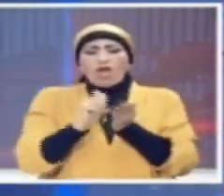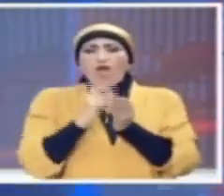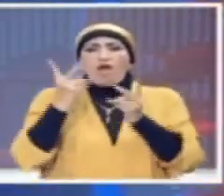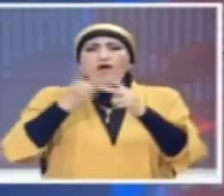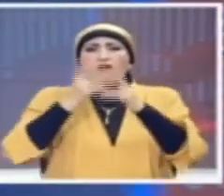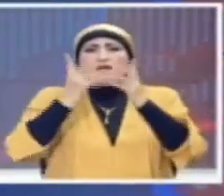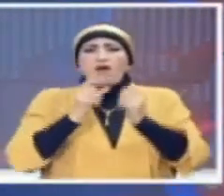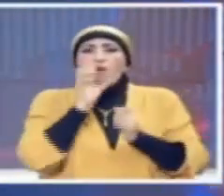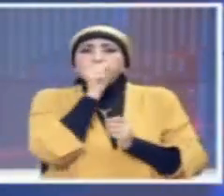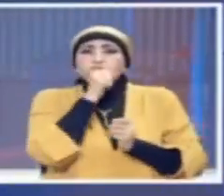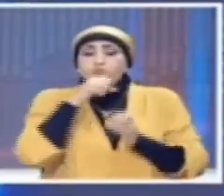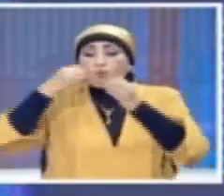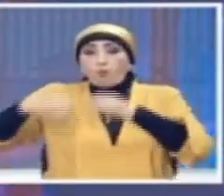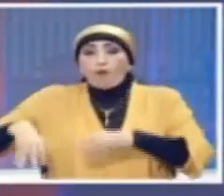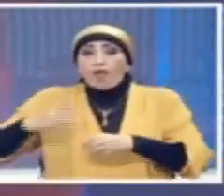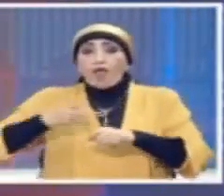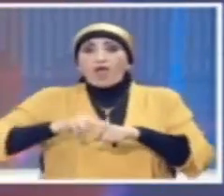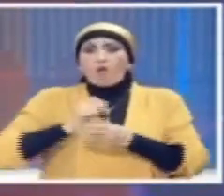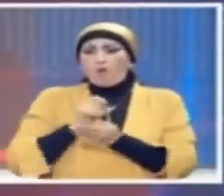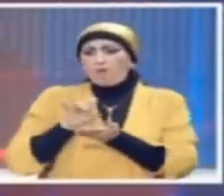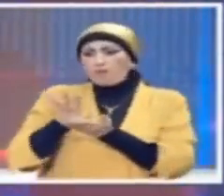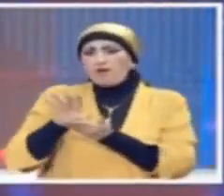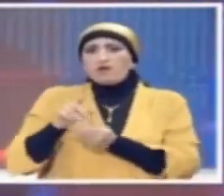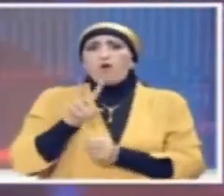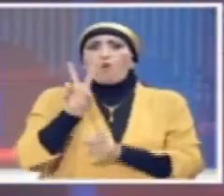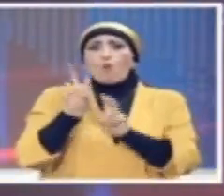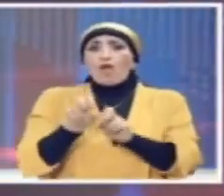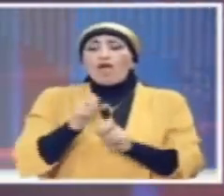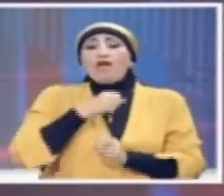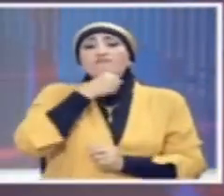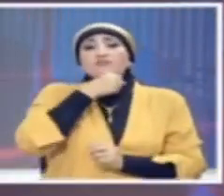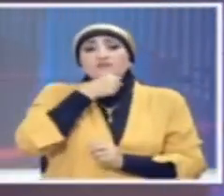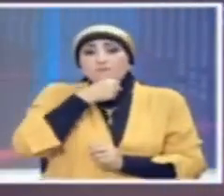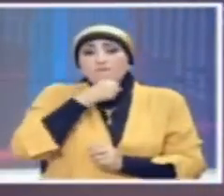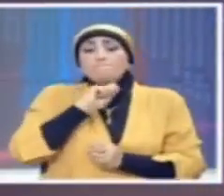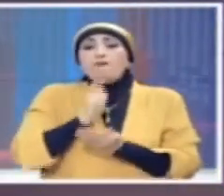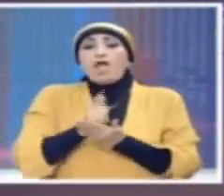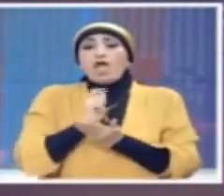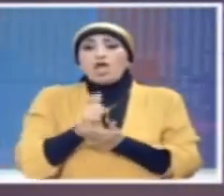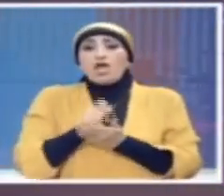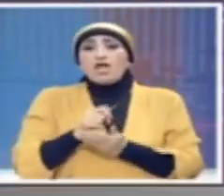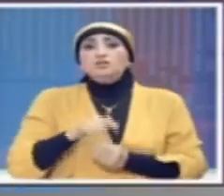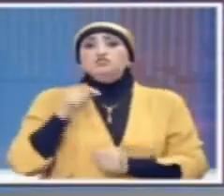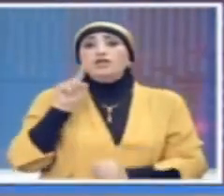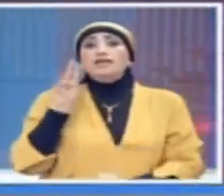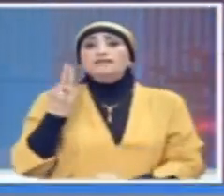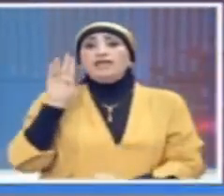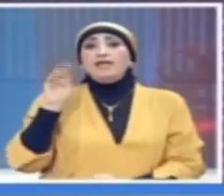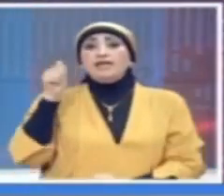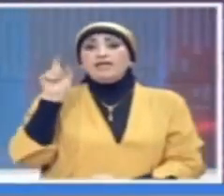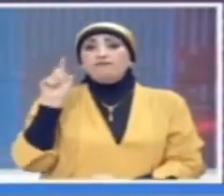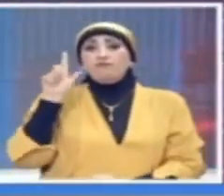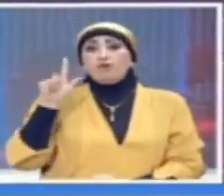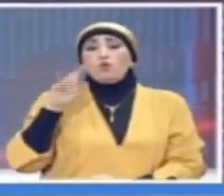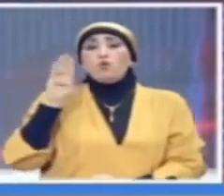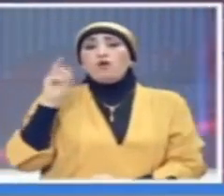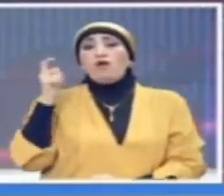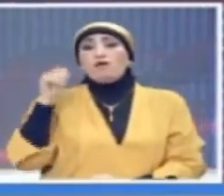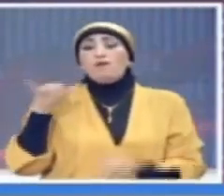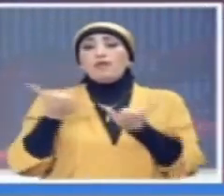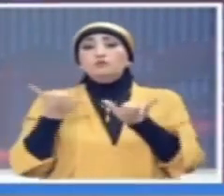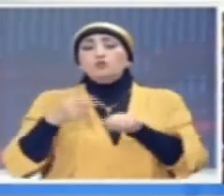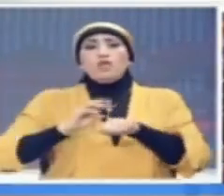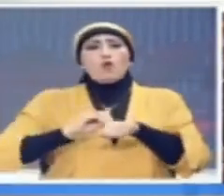للبطاقة التموينية وإيقاف صرف معاش برنامج تكافل وكرامة إلكترونية. كما نفى المركز الإعلامي